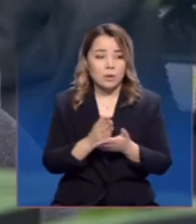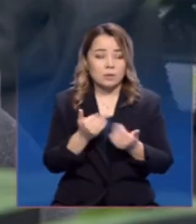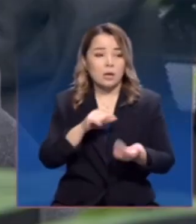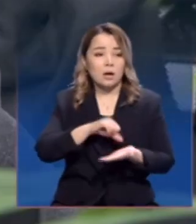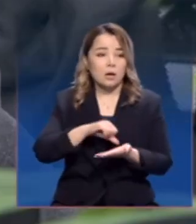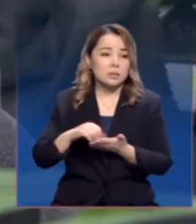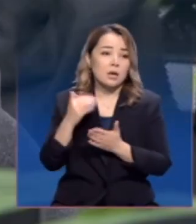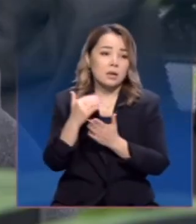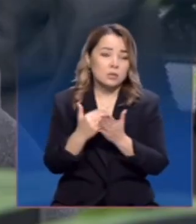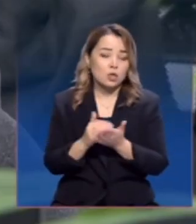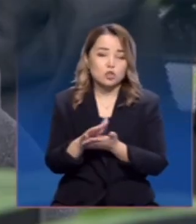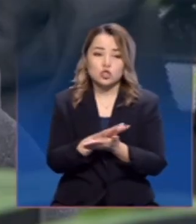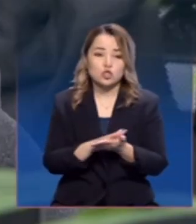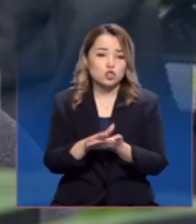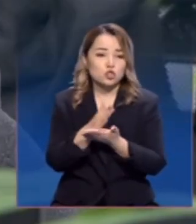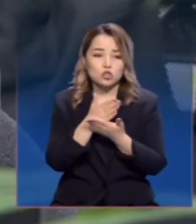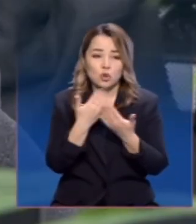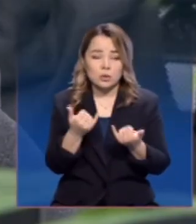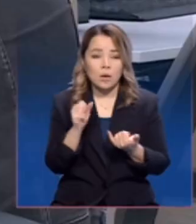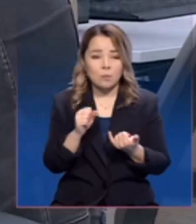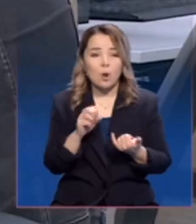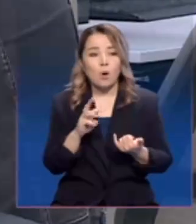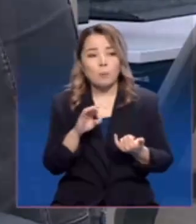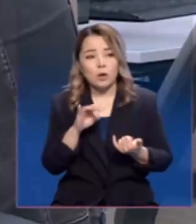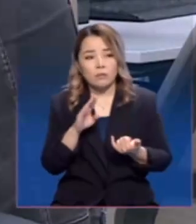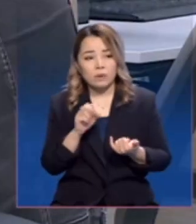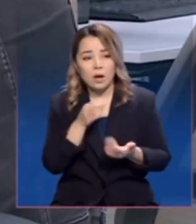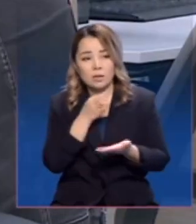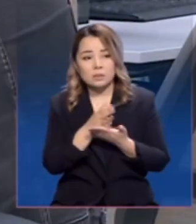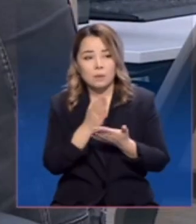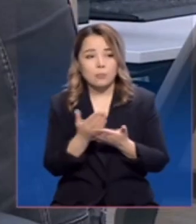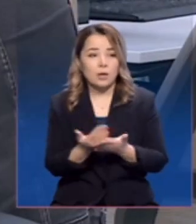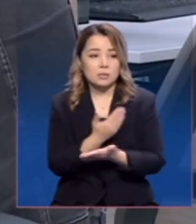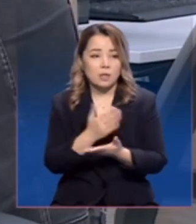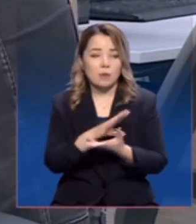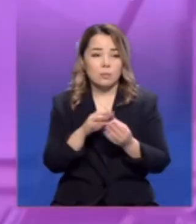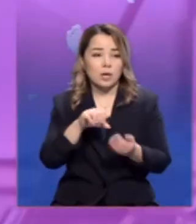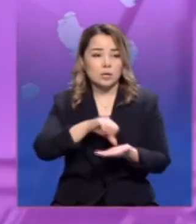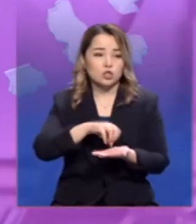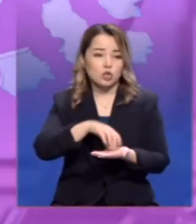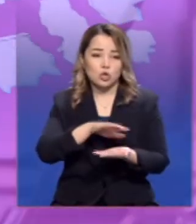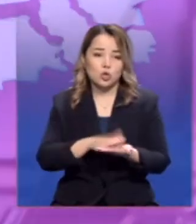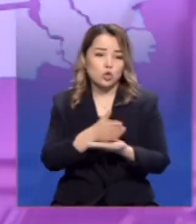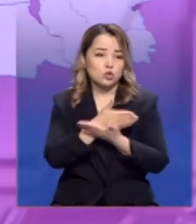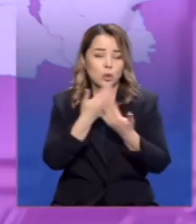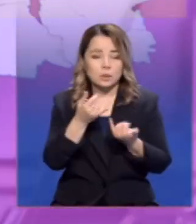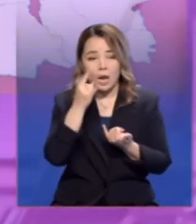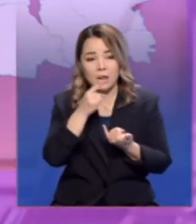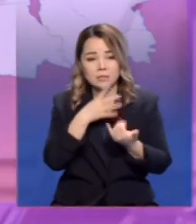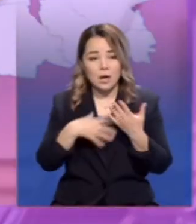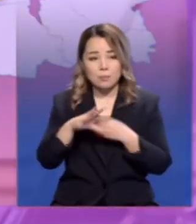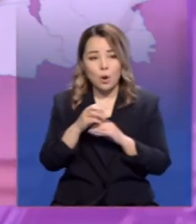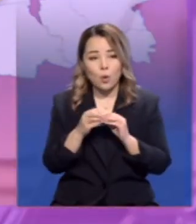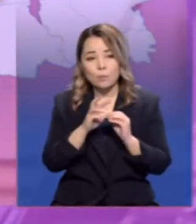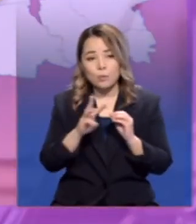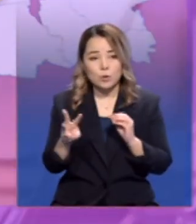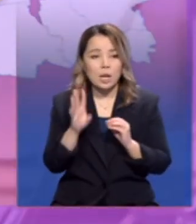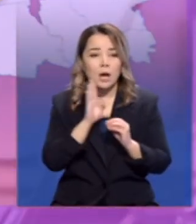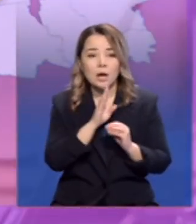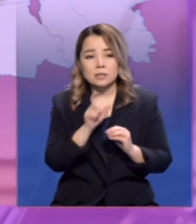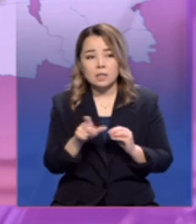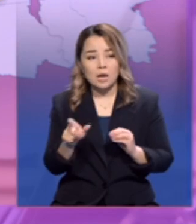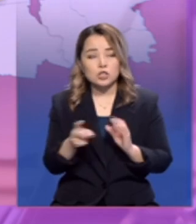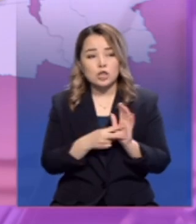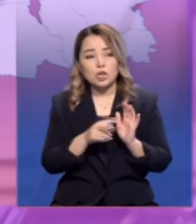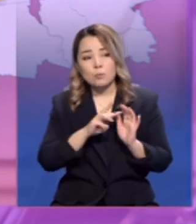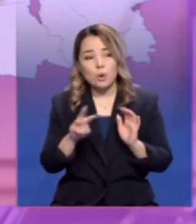қатысты статистика жоқ. Себебі Айман Омаров айтқандай, ол деректердің бәрі есепке енбейді. Ал жалпы қазір Қазақстанда 10 миллионнан астам әйел бар.